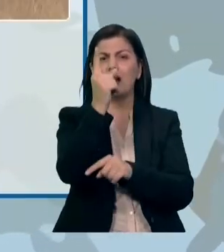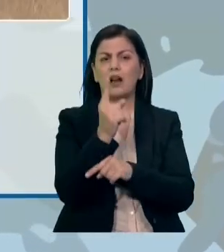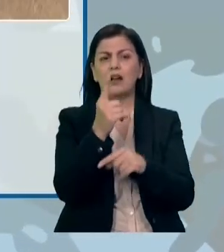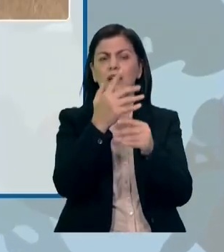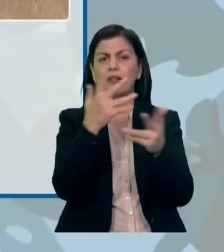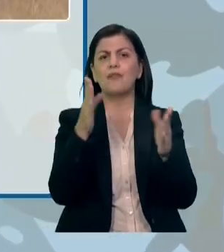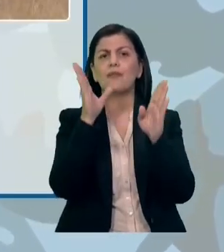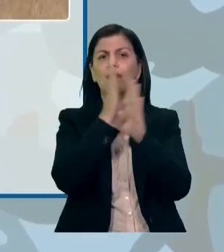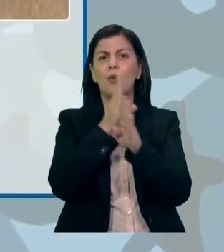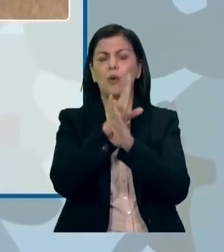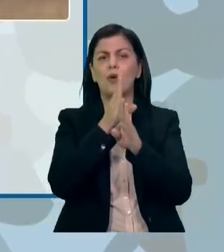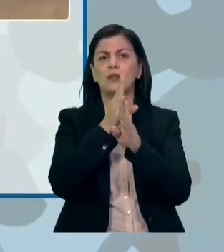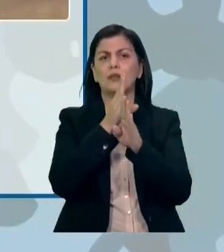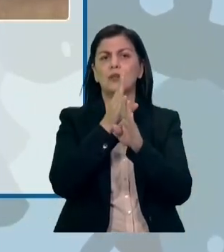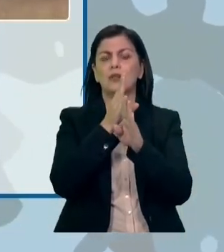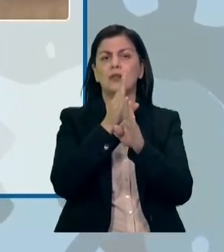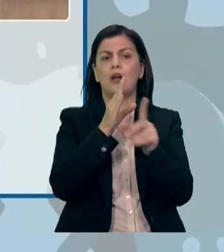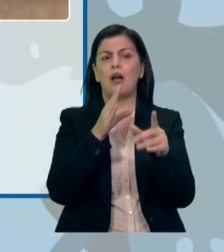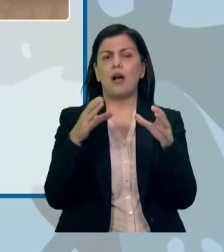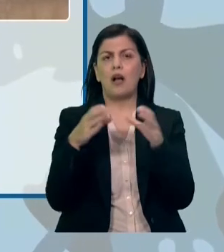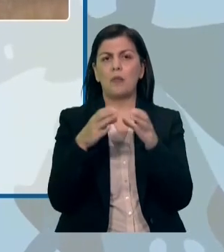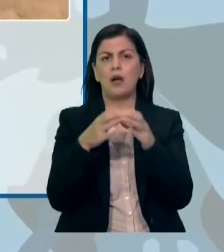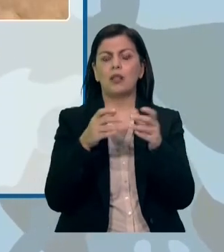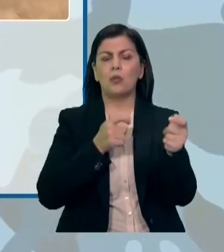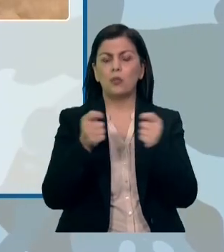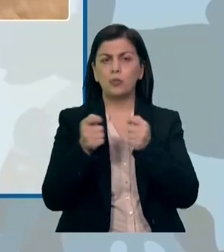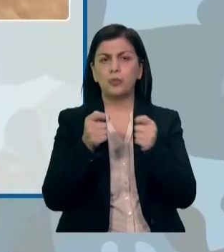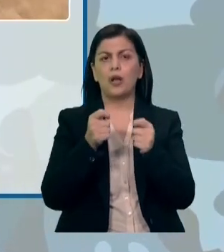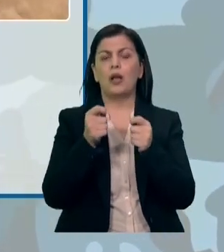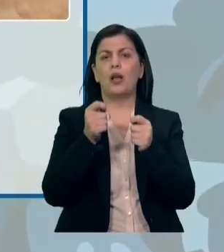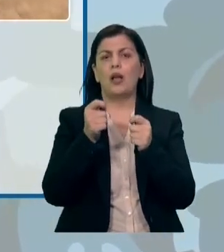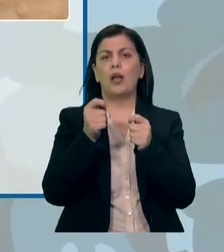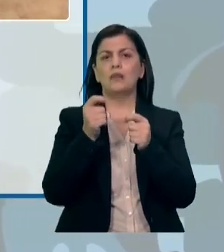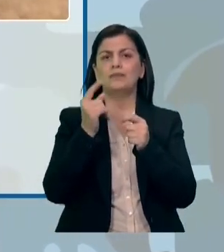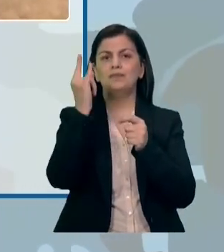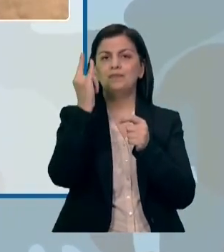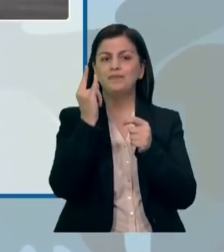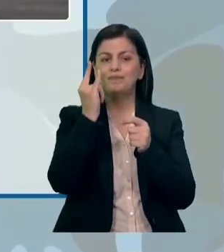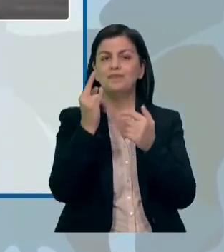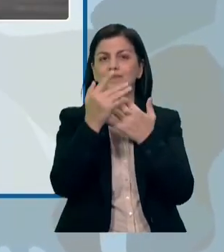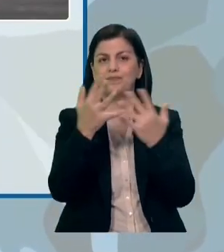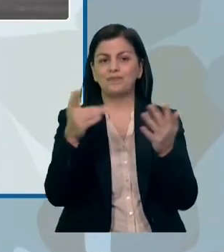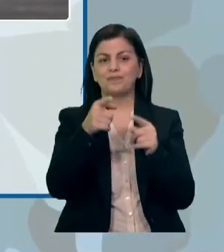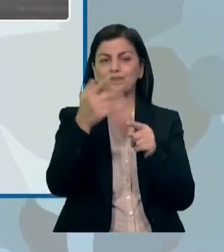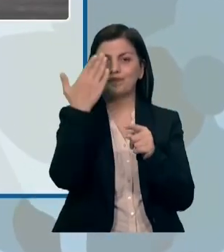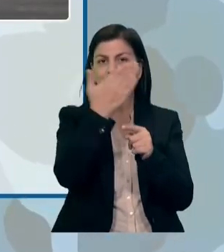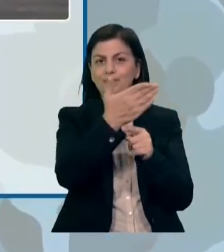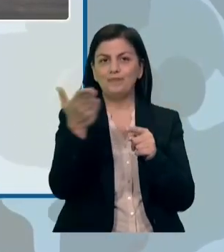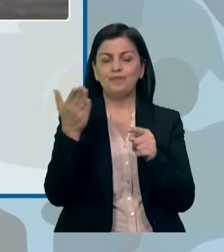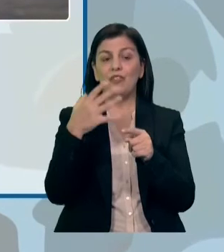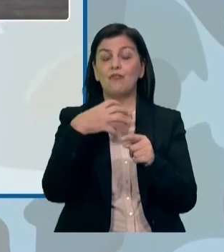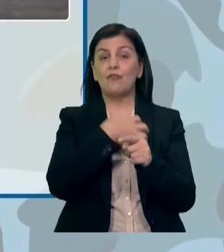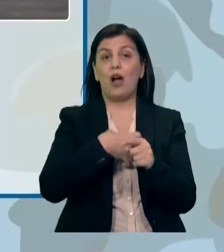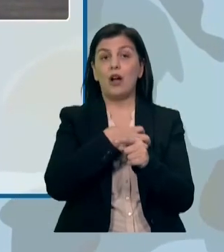hava hücumundan müdafiə vasitələri, komanda məntəqələri və rabitə qovşaqlarıdır. Bundan başqa mülki infrastrukturun vacib